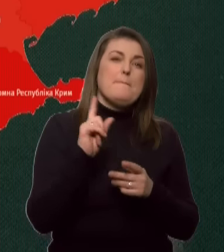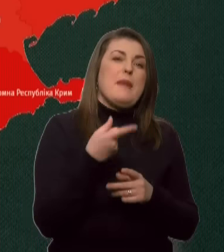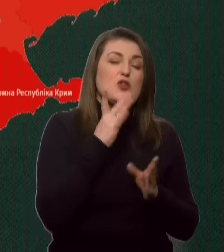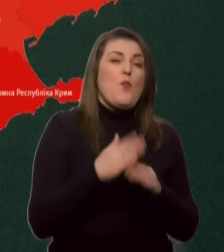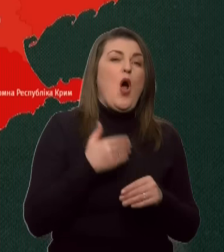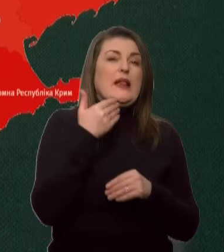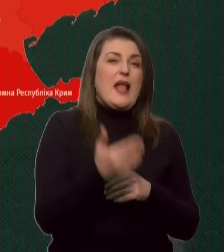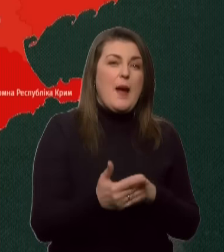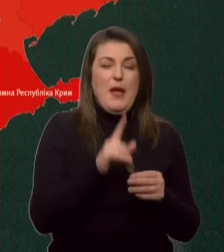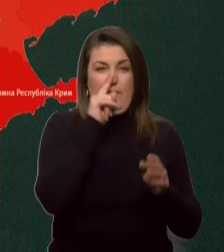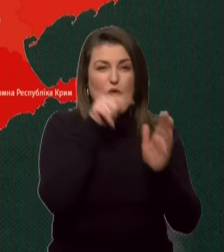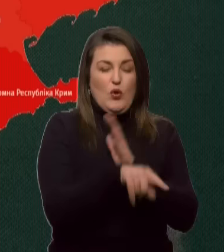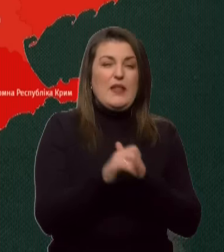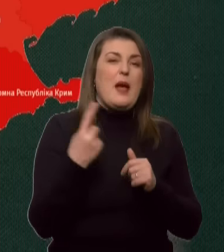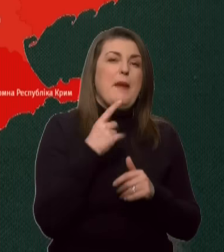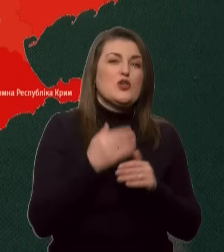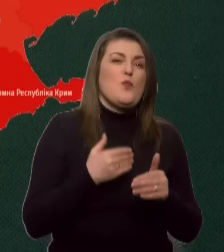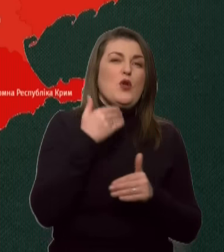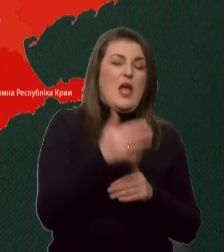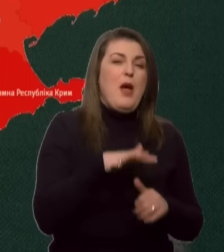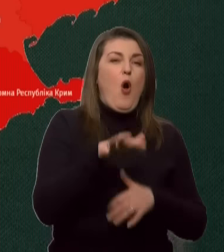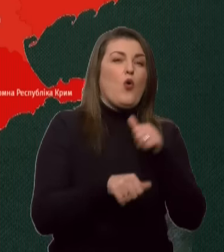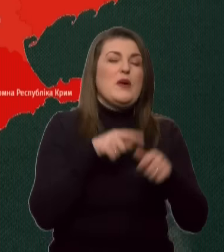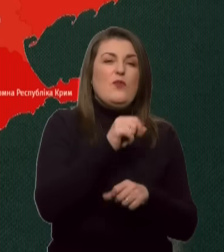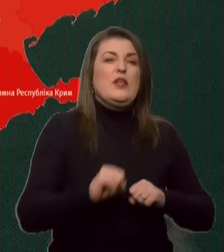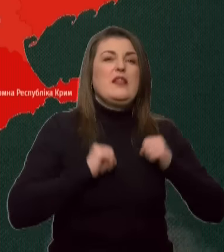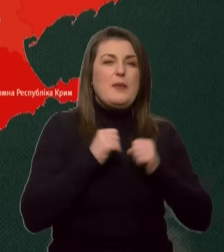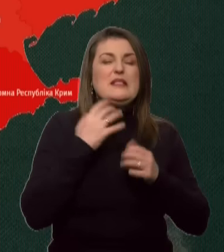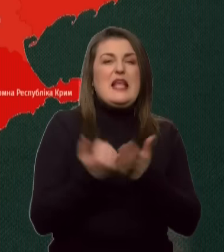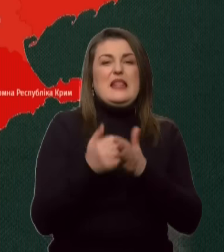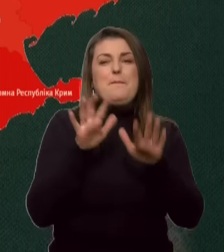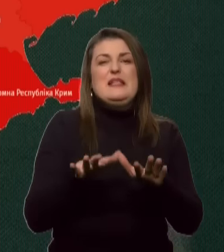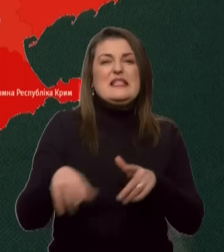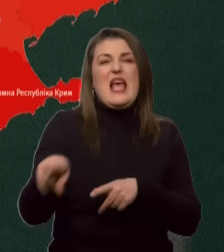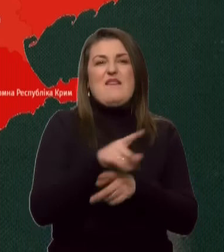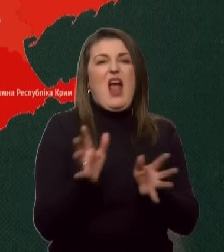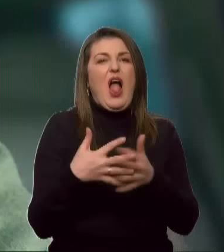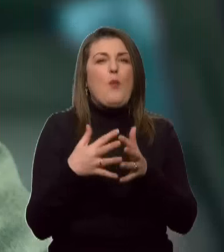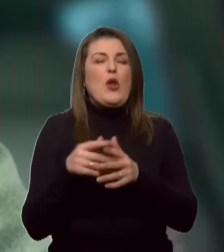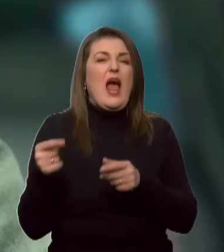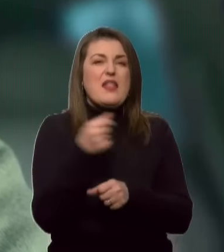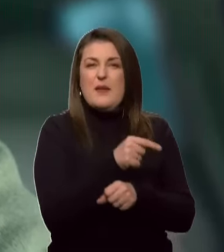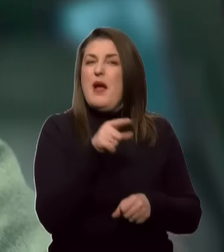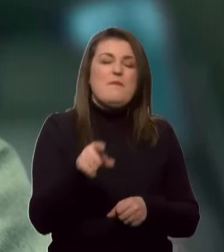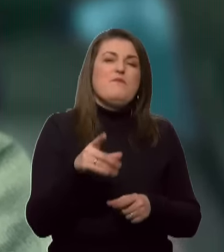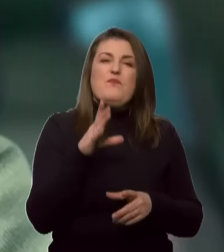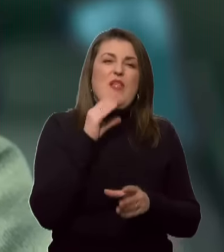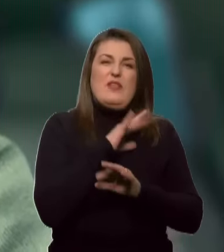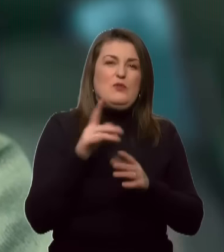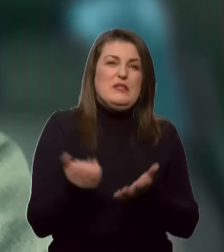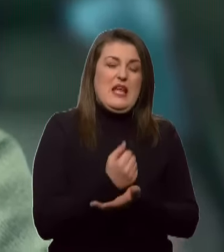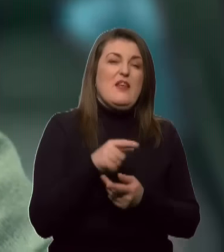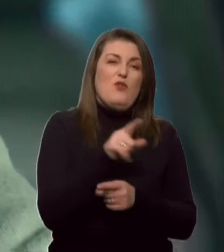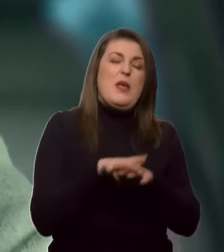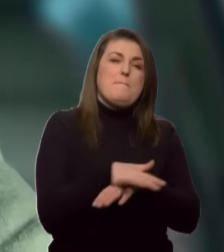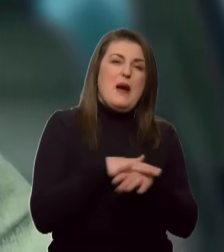етапі вторгнення, на першому етапі окупації вони намагалися знайти місцевих колаборантів. Це їм не вдалося знайти, тож вони